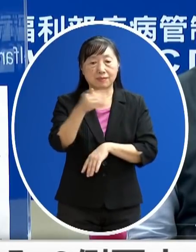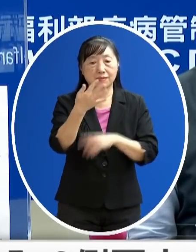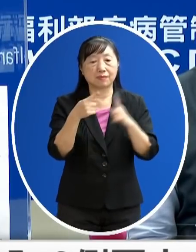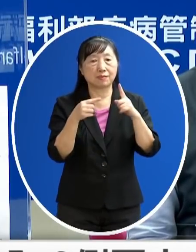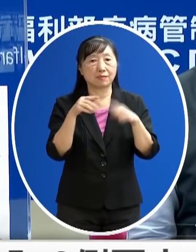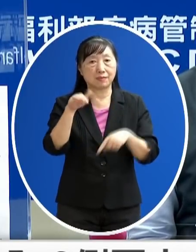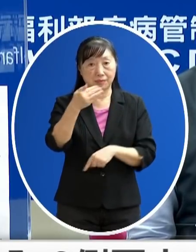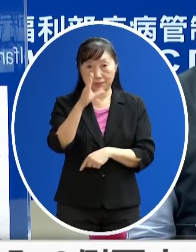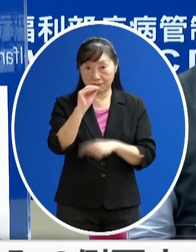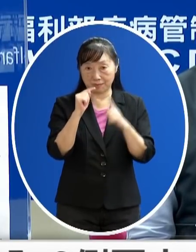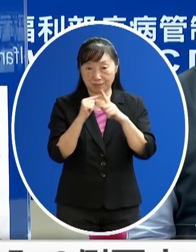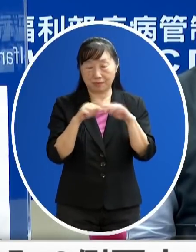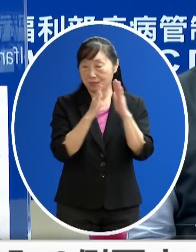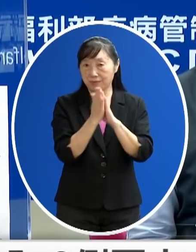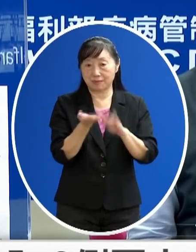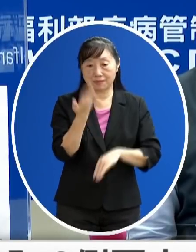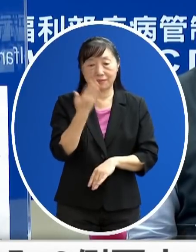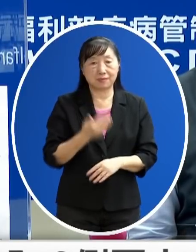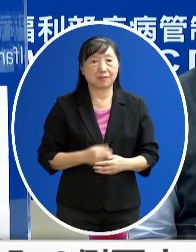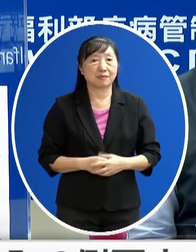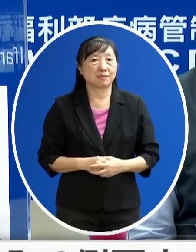900万人，